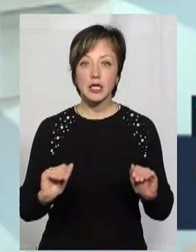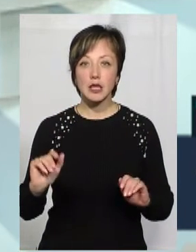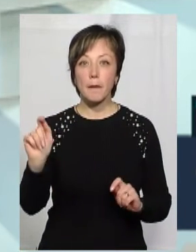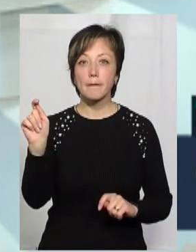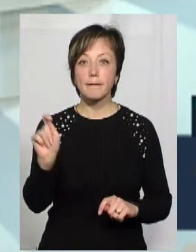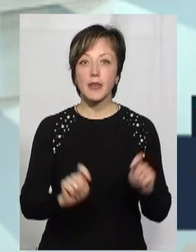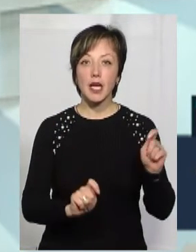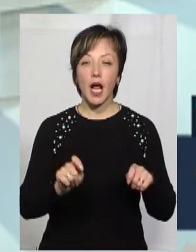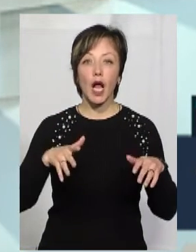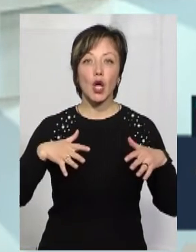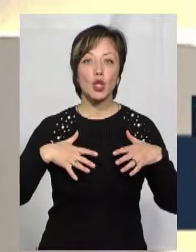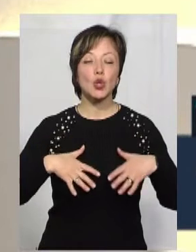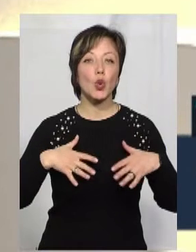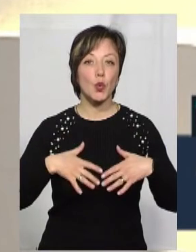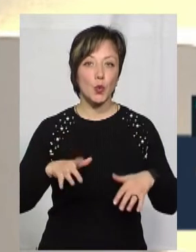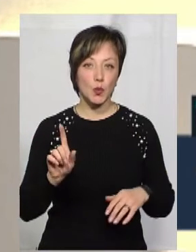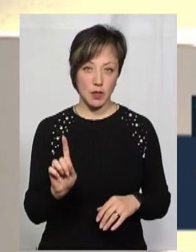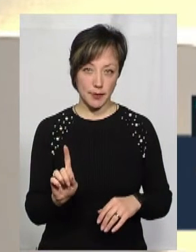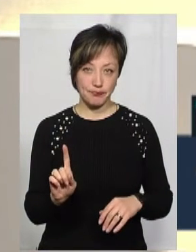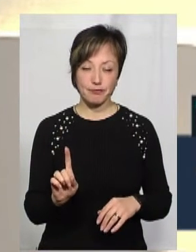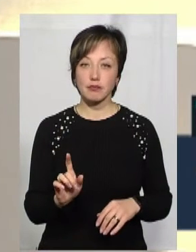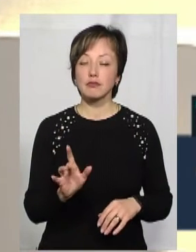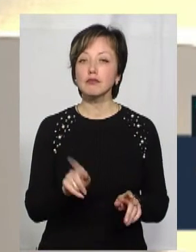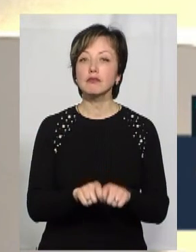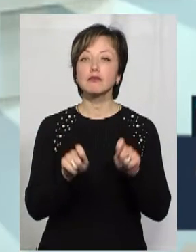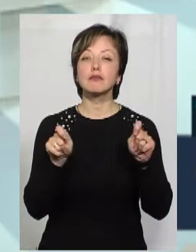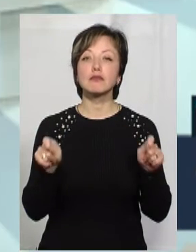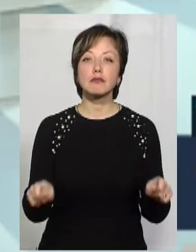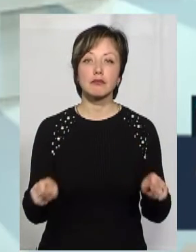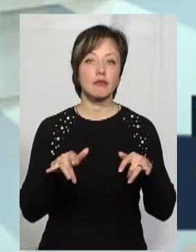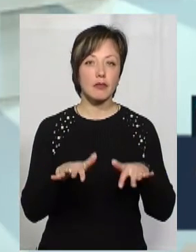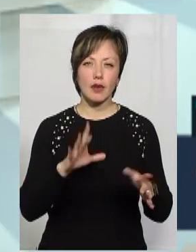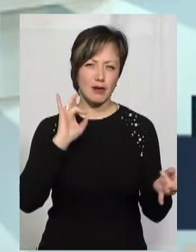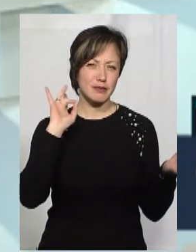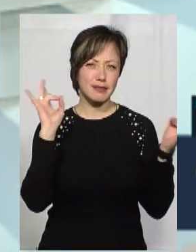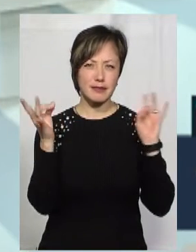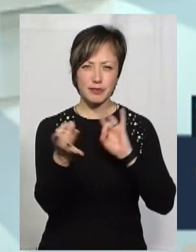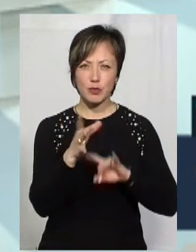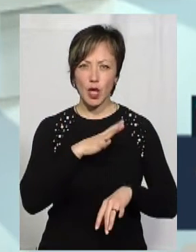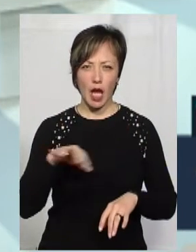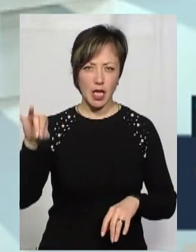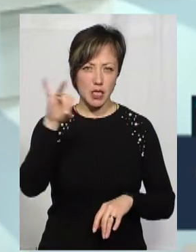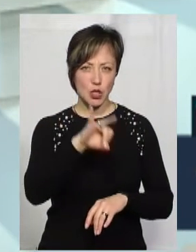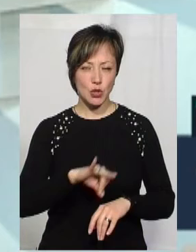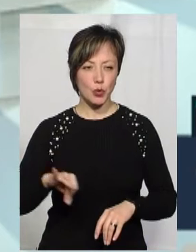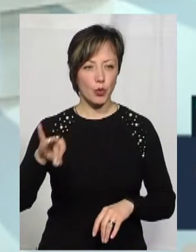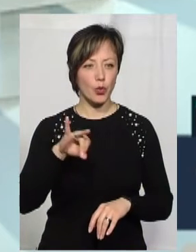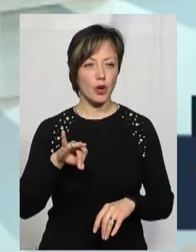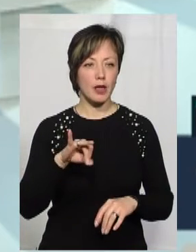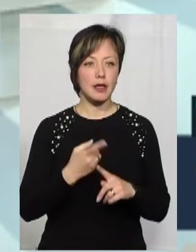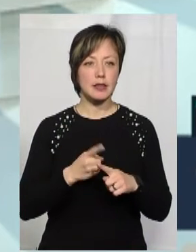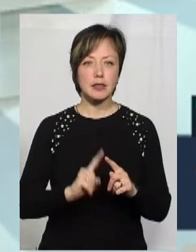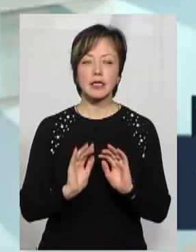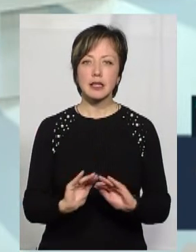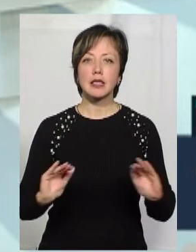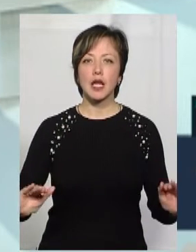приїхали з Грузії. Так, розкажіть. І там порушена справа, це було теж нашумівше історія, коли цих дітей